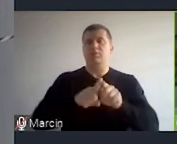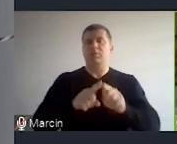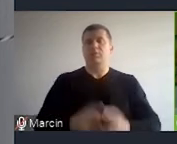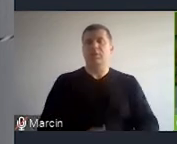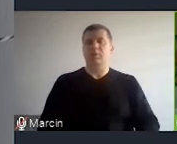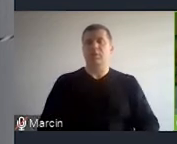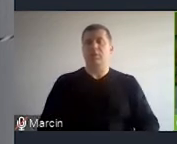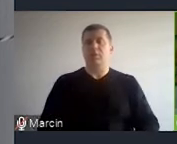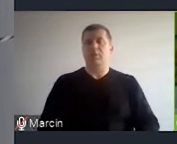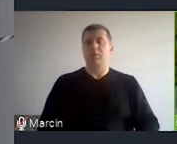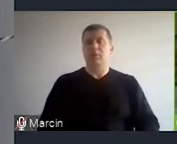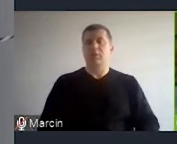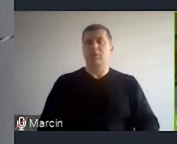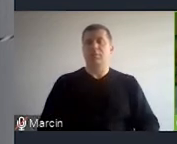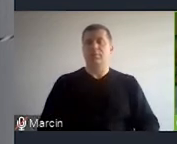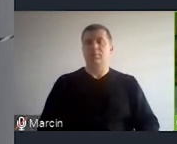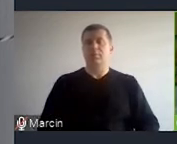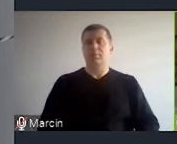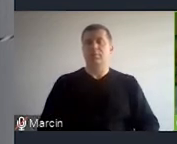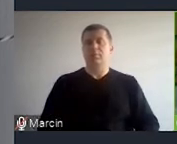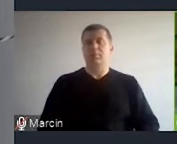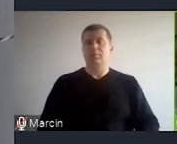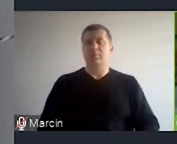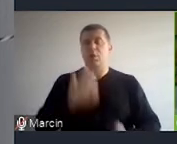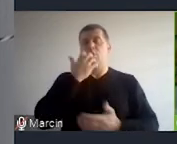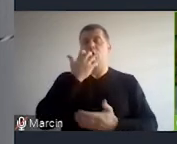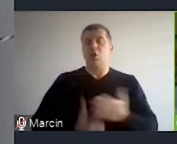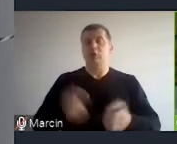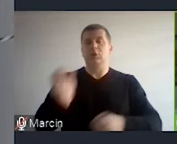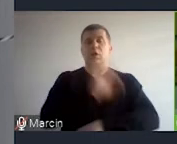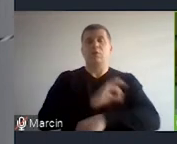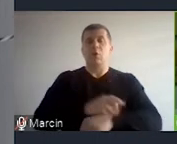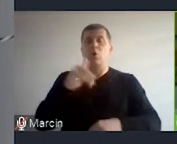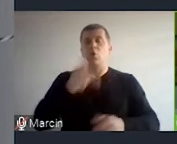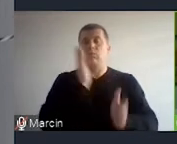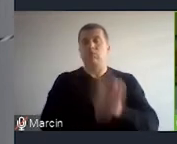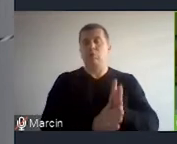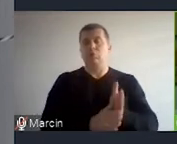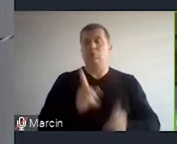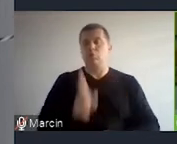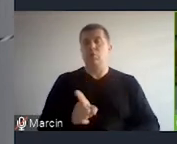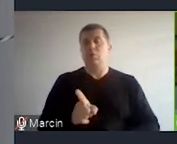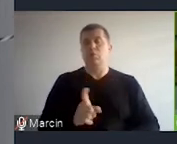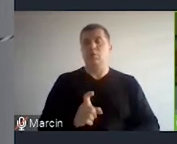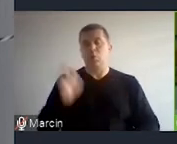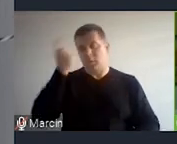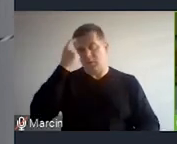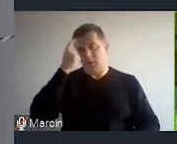Jeśli chodzi o korzyści z projektów uproszczonych, To przede wszystkim